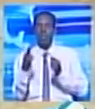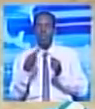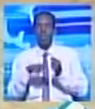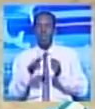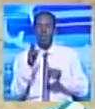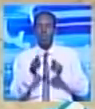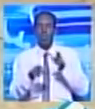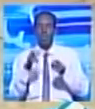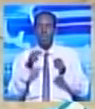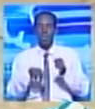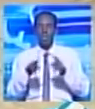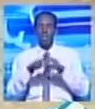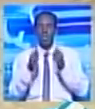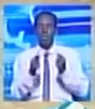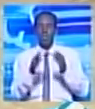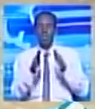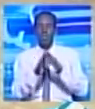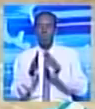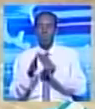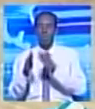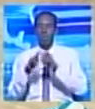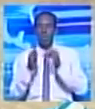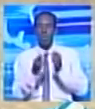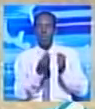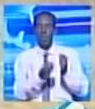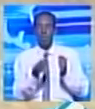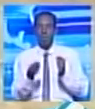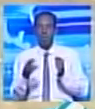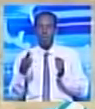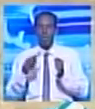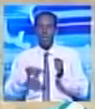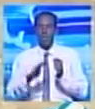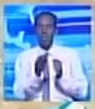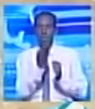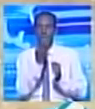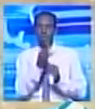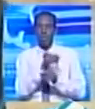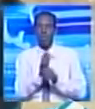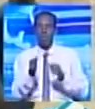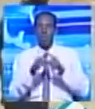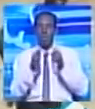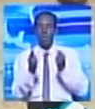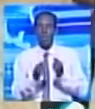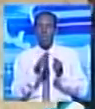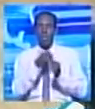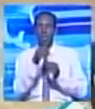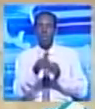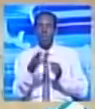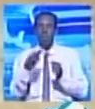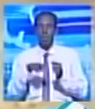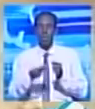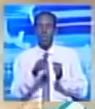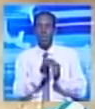personnes ne connaissaient les occupants de la maison, hormis deux petits-enfants que l'on voit devant la maison selon les voisins. Sa voisine, que nous avons